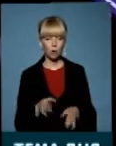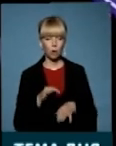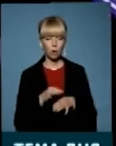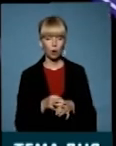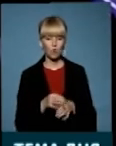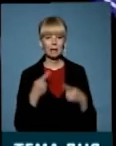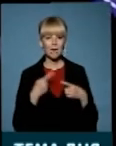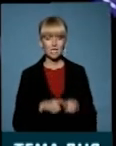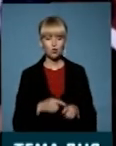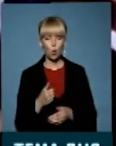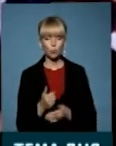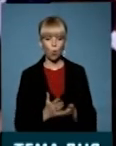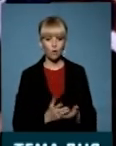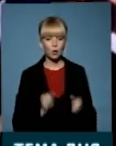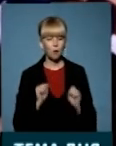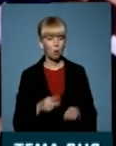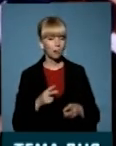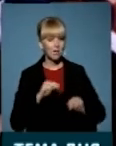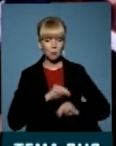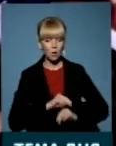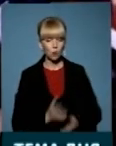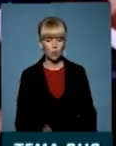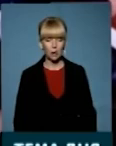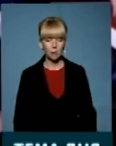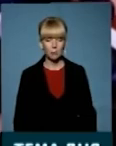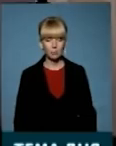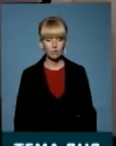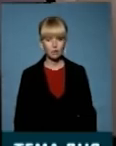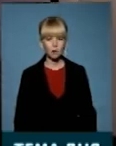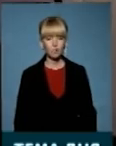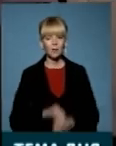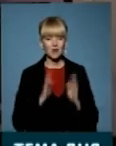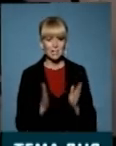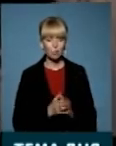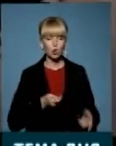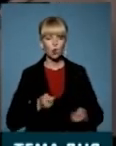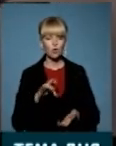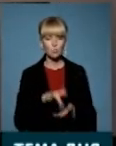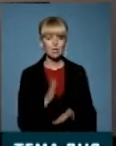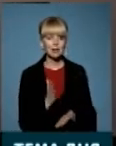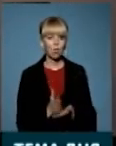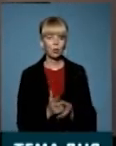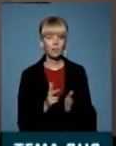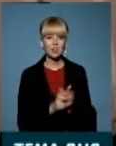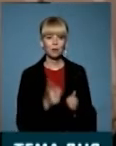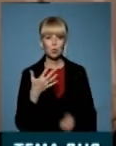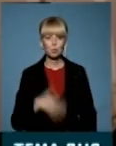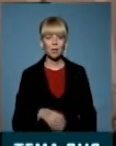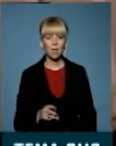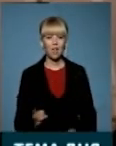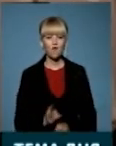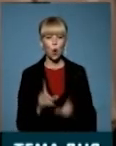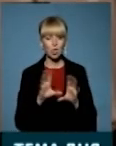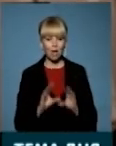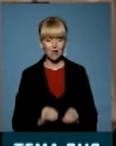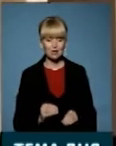проведення технічного обслуговування. Можуть не спрацювати, коли треба. Загалом у торговому центрі знаходиться 850